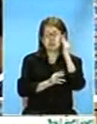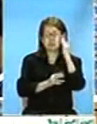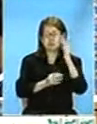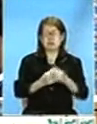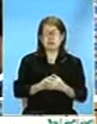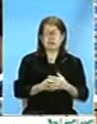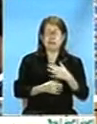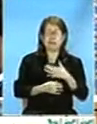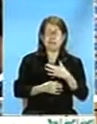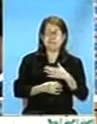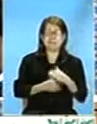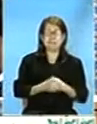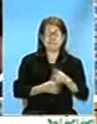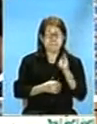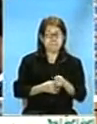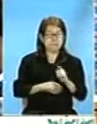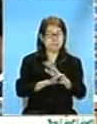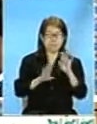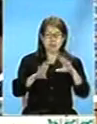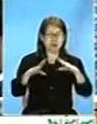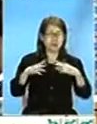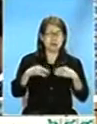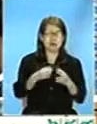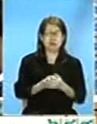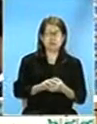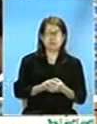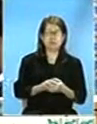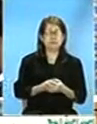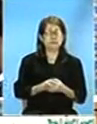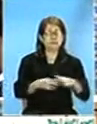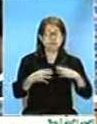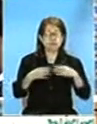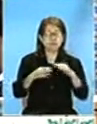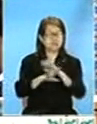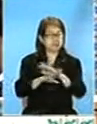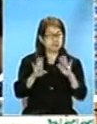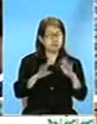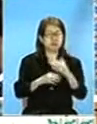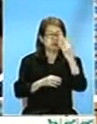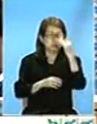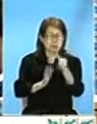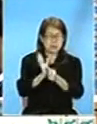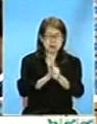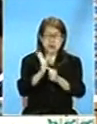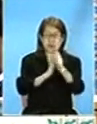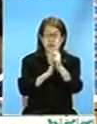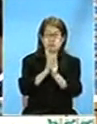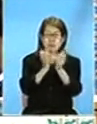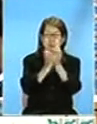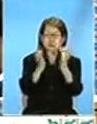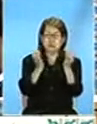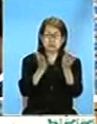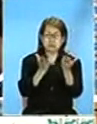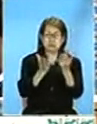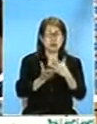ผมไม่เห็นด้วยกับการแก้ไขรัฐธรรมนูญครั้งนี้กับการแ